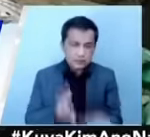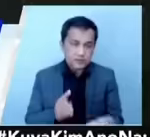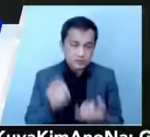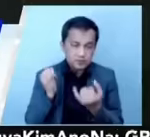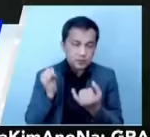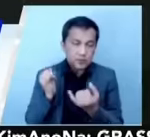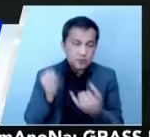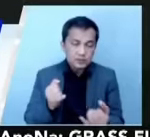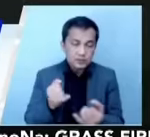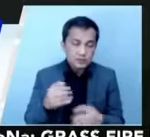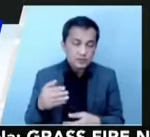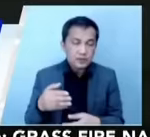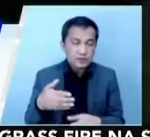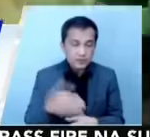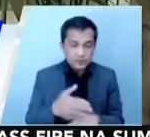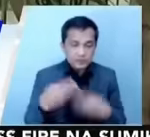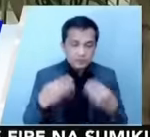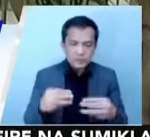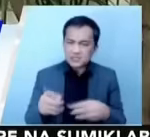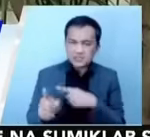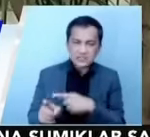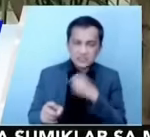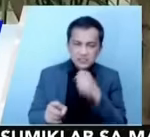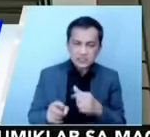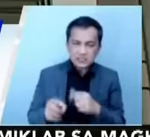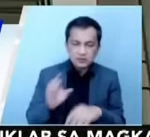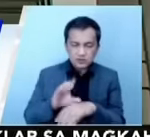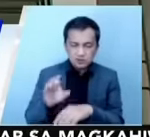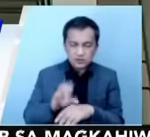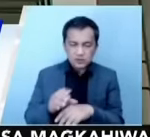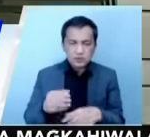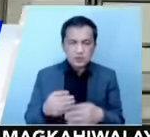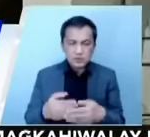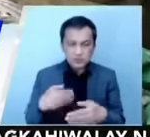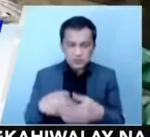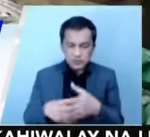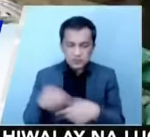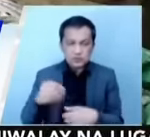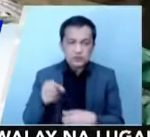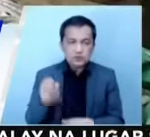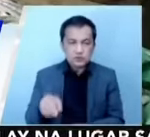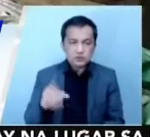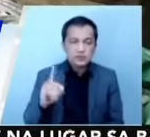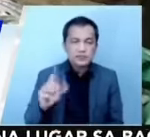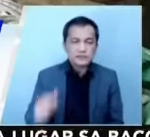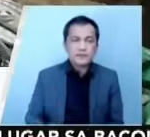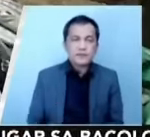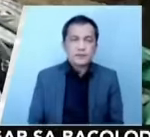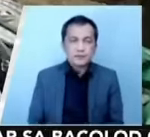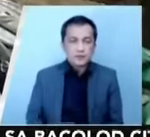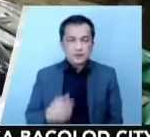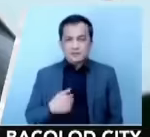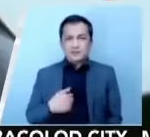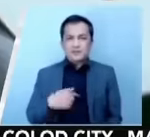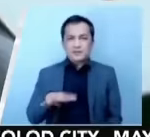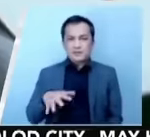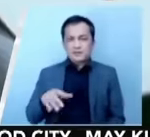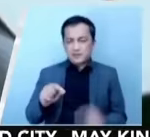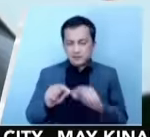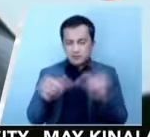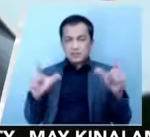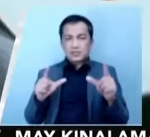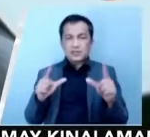palengke, hindi naman daw sila nakonsulta bago ilabas ang utos ng DA. Medyo nabigla lang siguro ang industriya